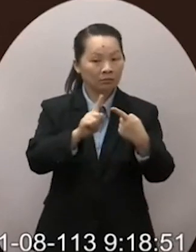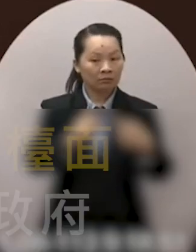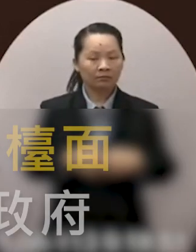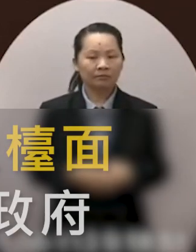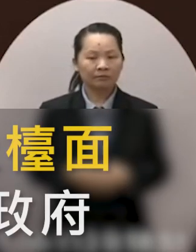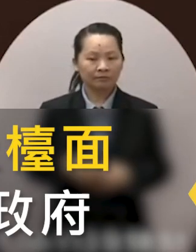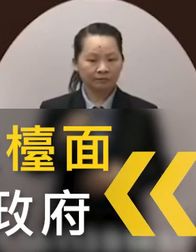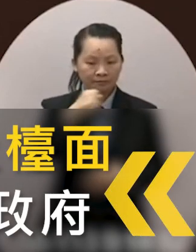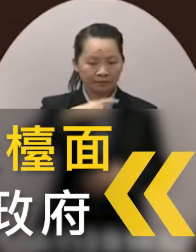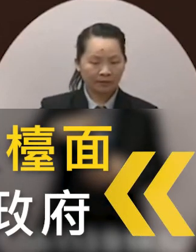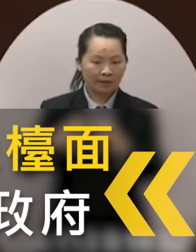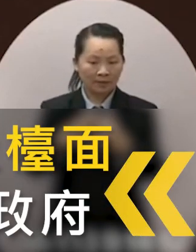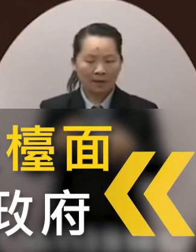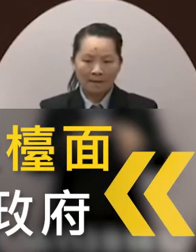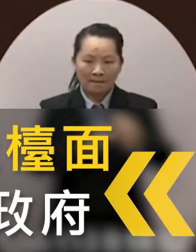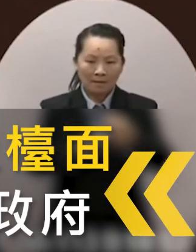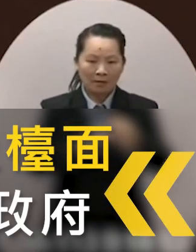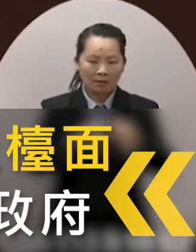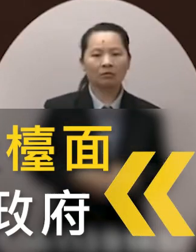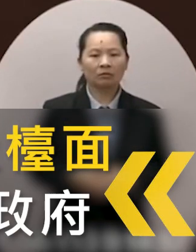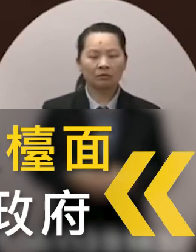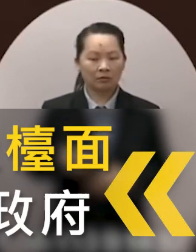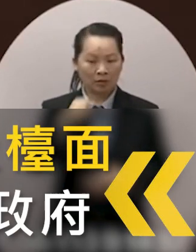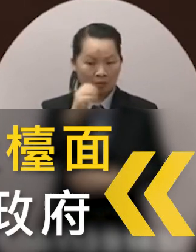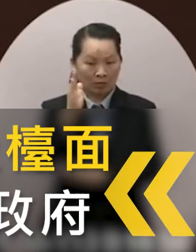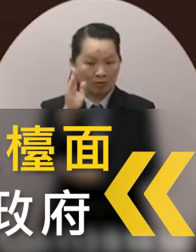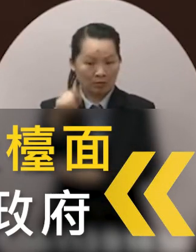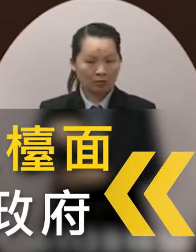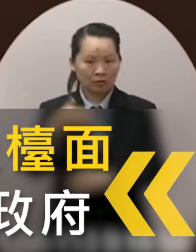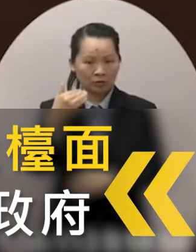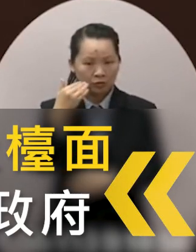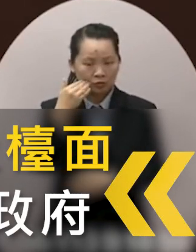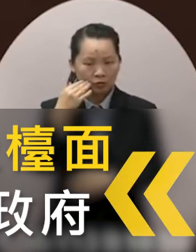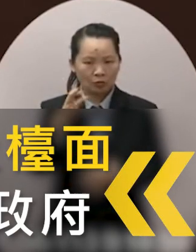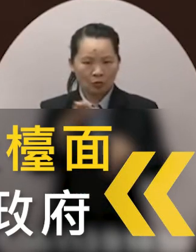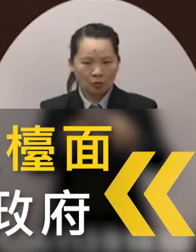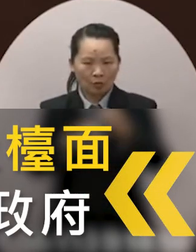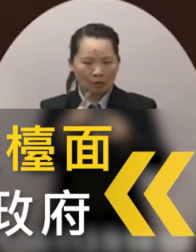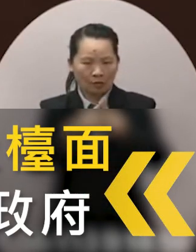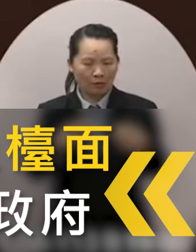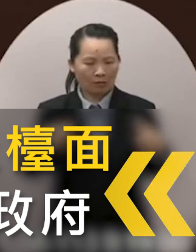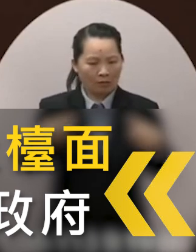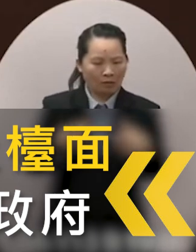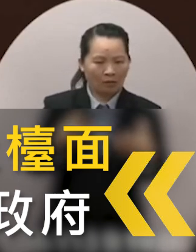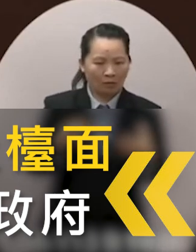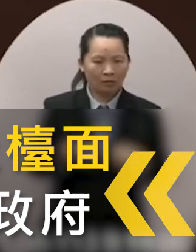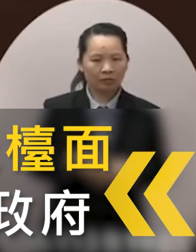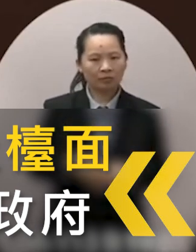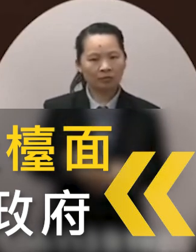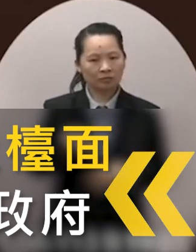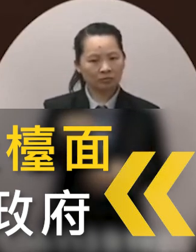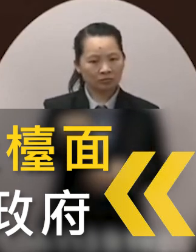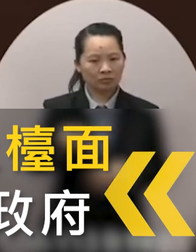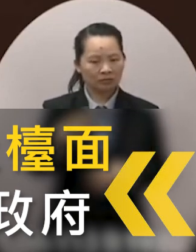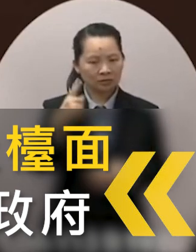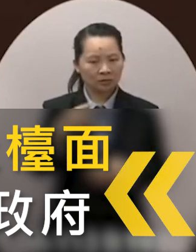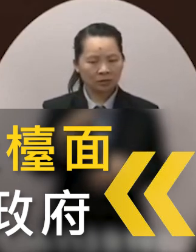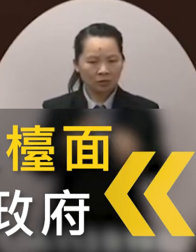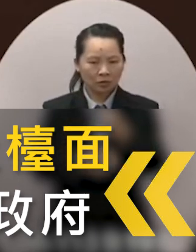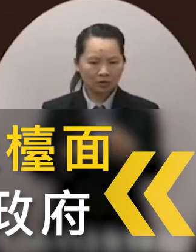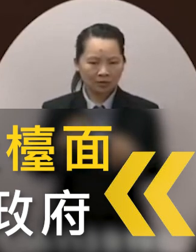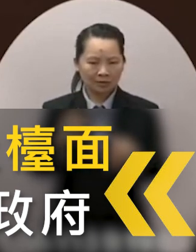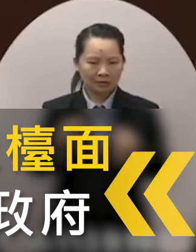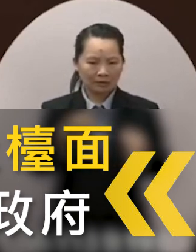台湾对美国的贸易顺差越来越高，如果没有办法缩小贸易顺差，是否有机会靠投资、创